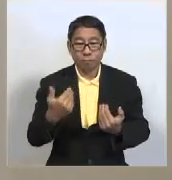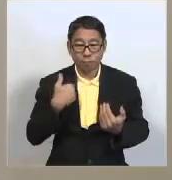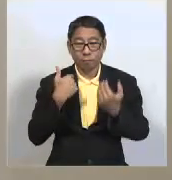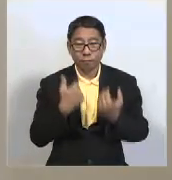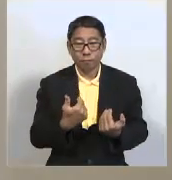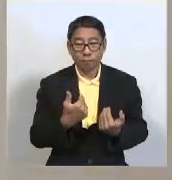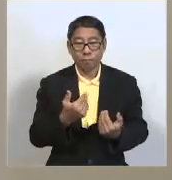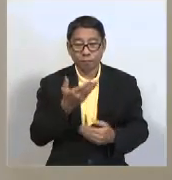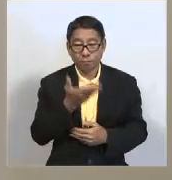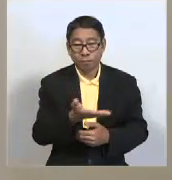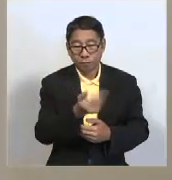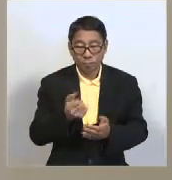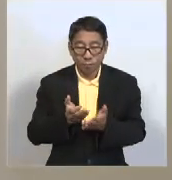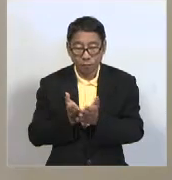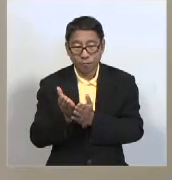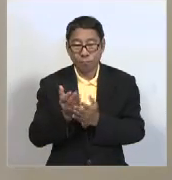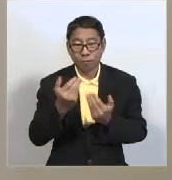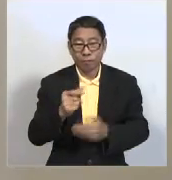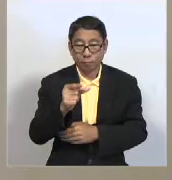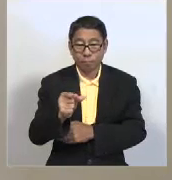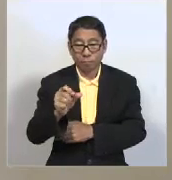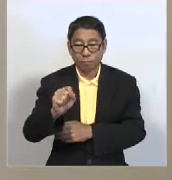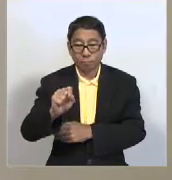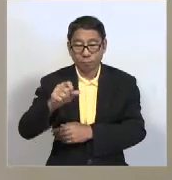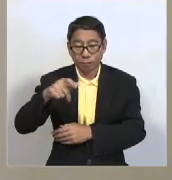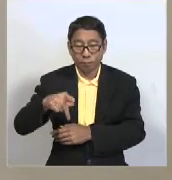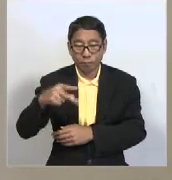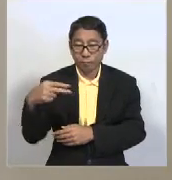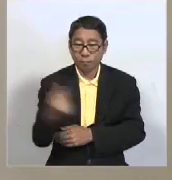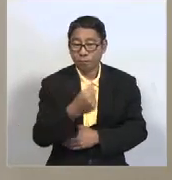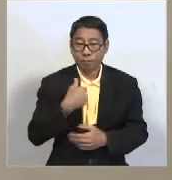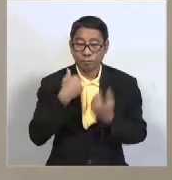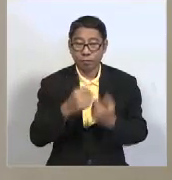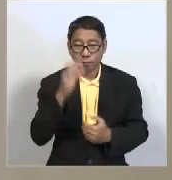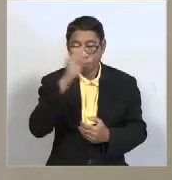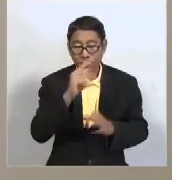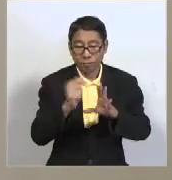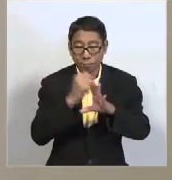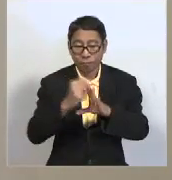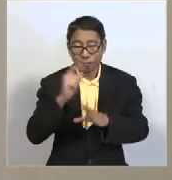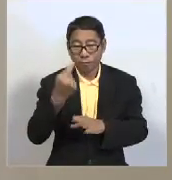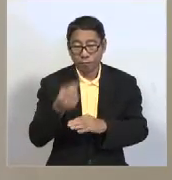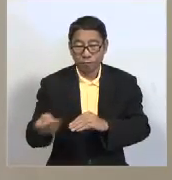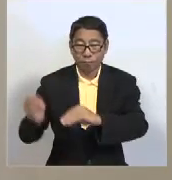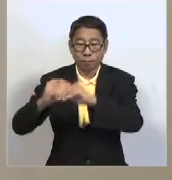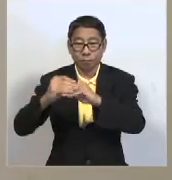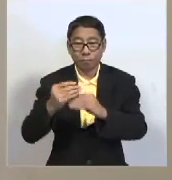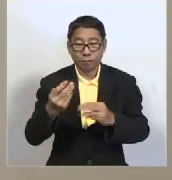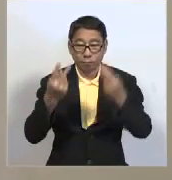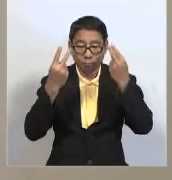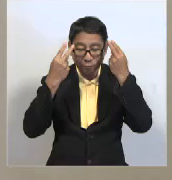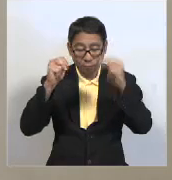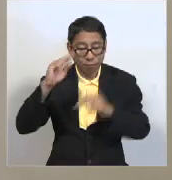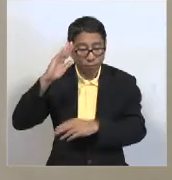ครับเพื่อที่จะขอคืนสิทธิ์ GSP โดยเร็วพร้อมกับการหาตลาดใหม่เพิ่มเติมไปด้วยฟังเสียงนายก